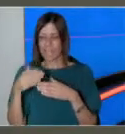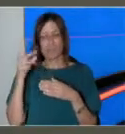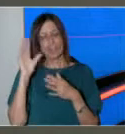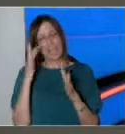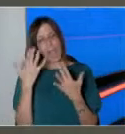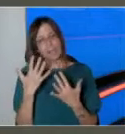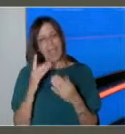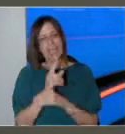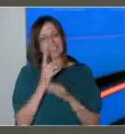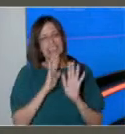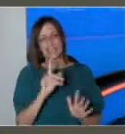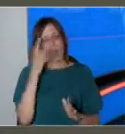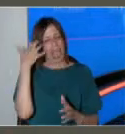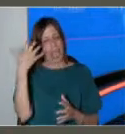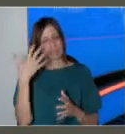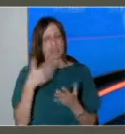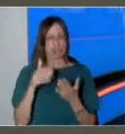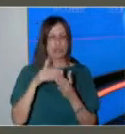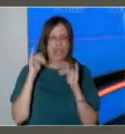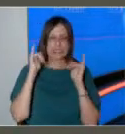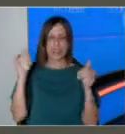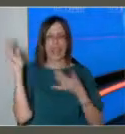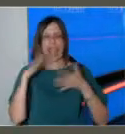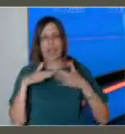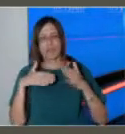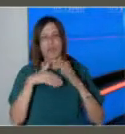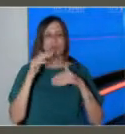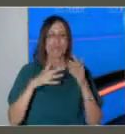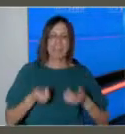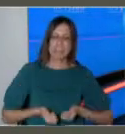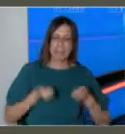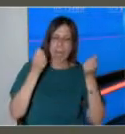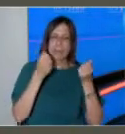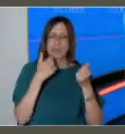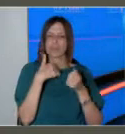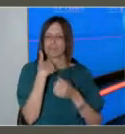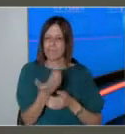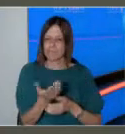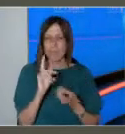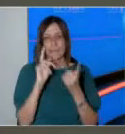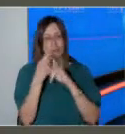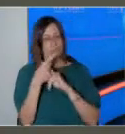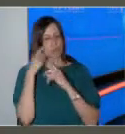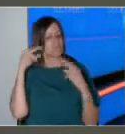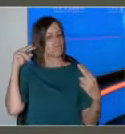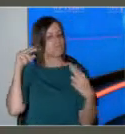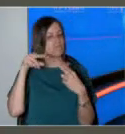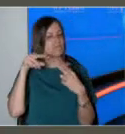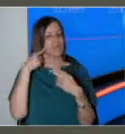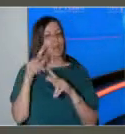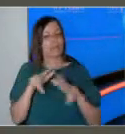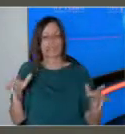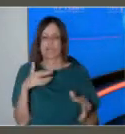גזענים ולא חכמים שימשיכו לנבוח על אלימות מובנית, תרבות קלוקלת, במקום להישיר מבט